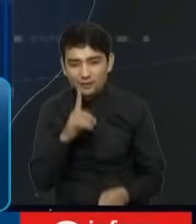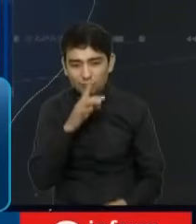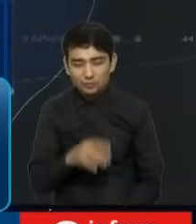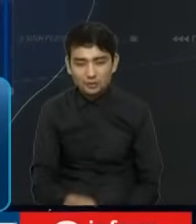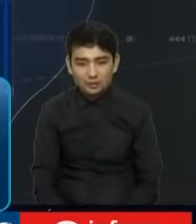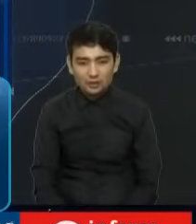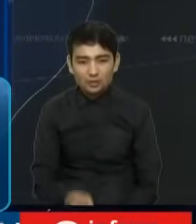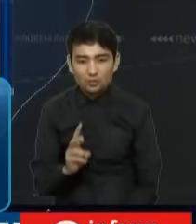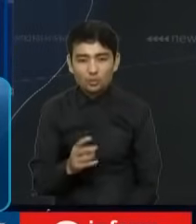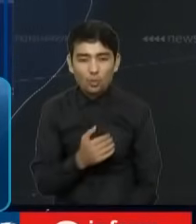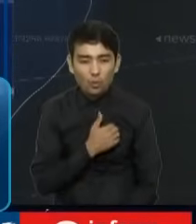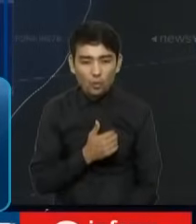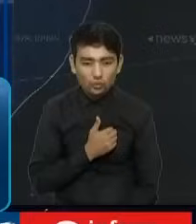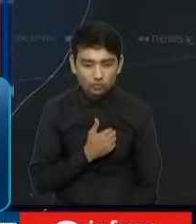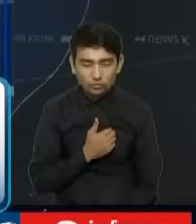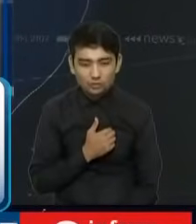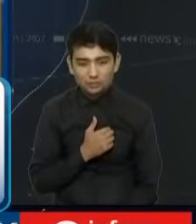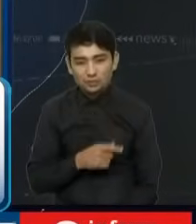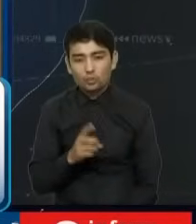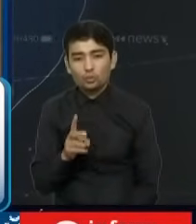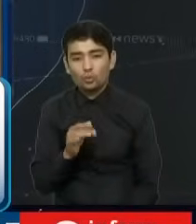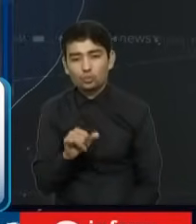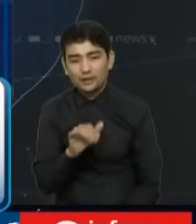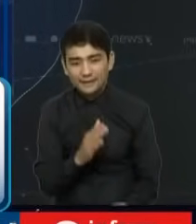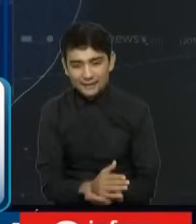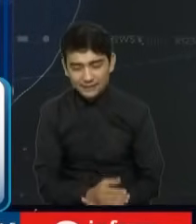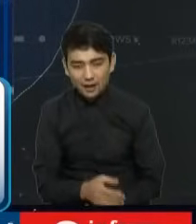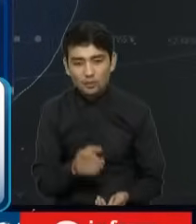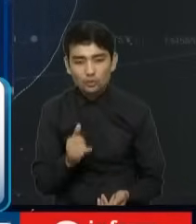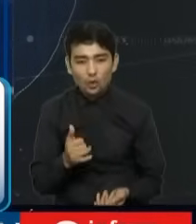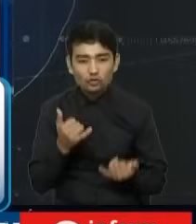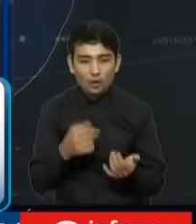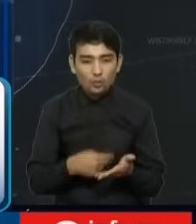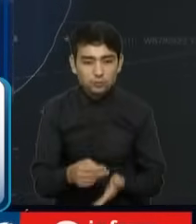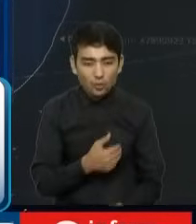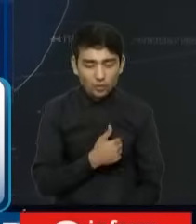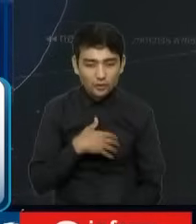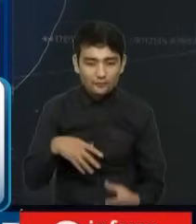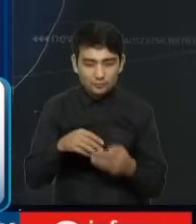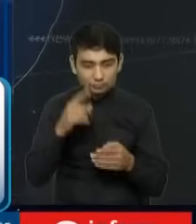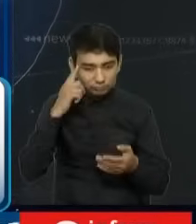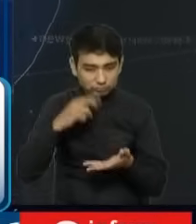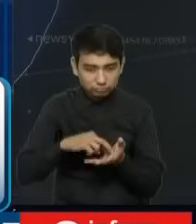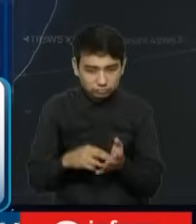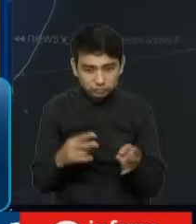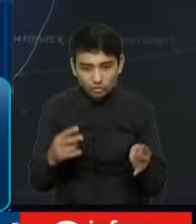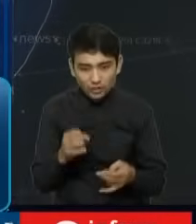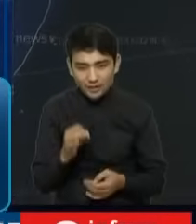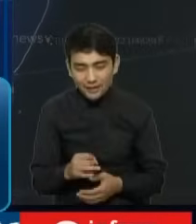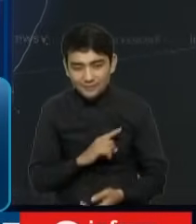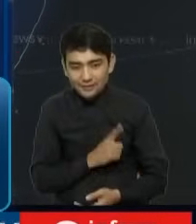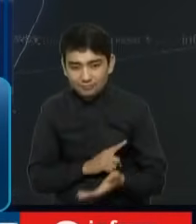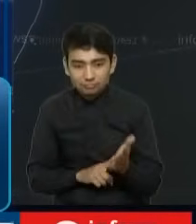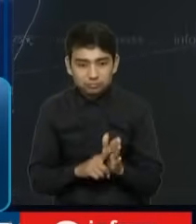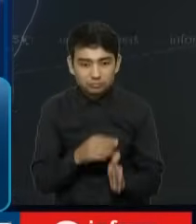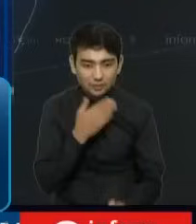Те, кто хочет приобрести, те, у кого он есть, те должны уже сейчас об этом задуматься. Именно сейчас, пока не вступил в силу, да, вот